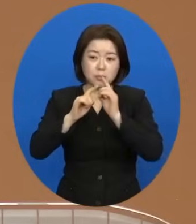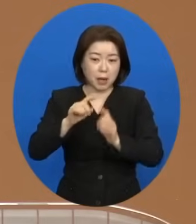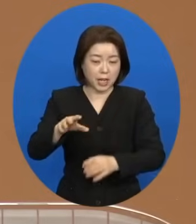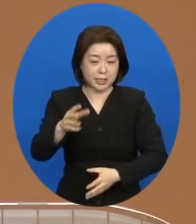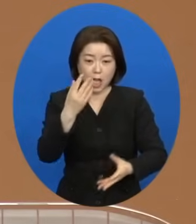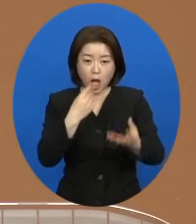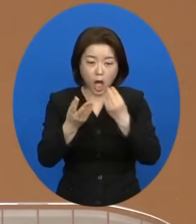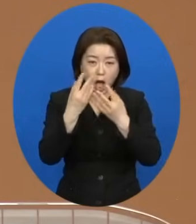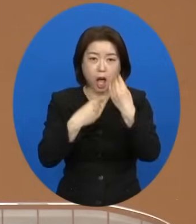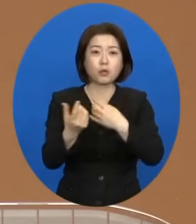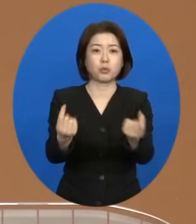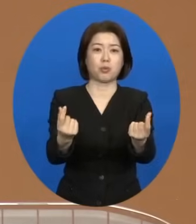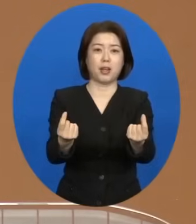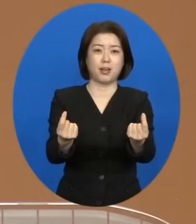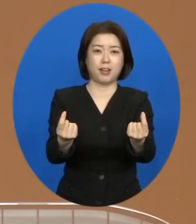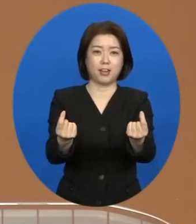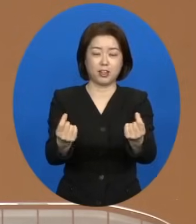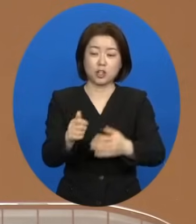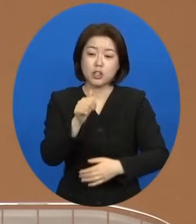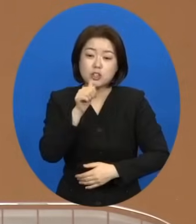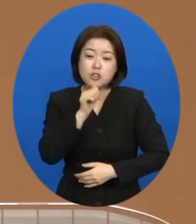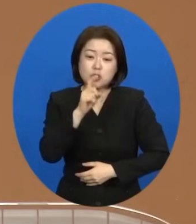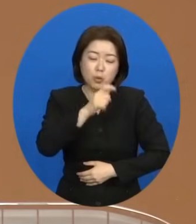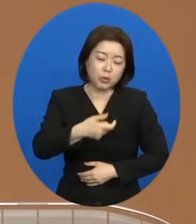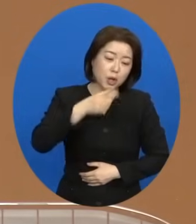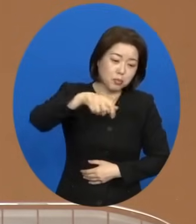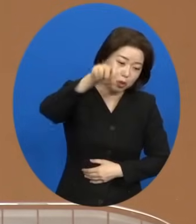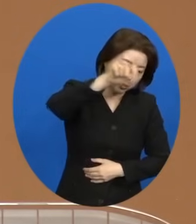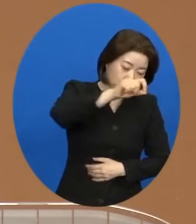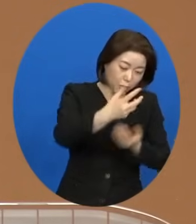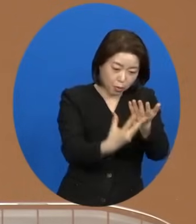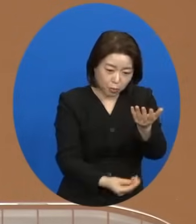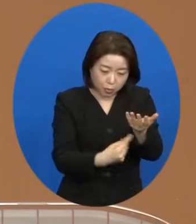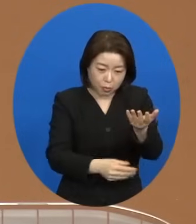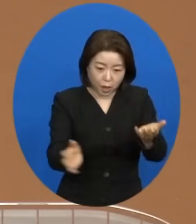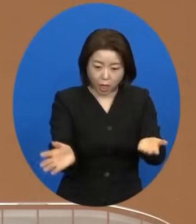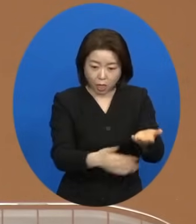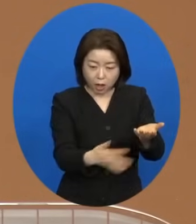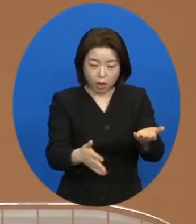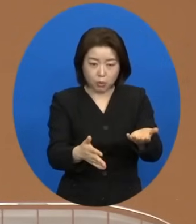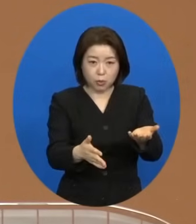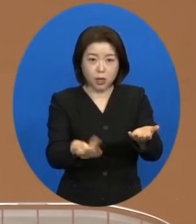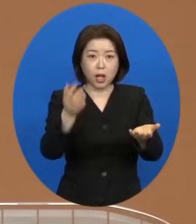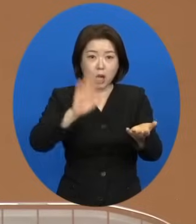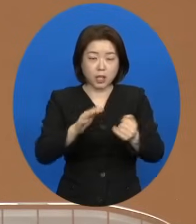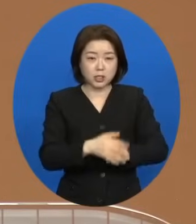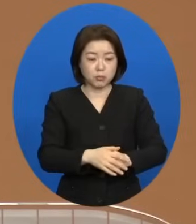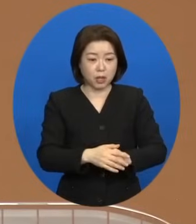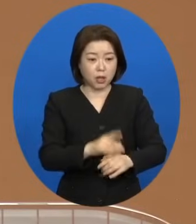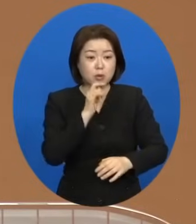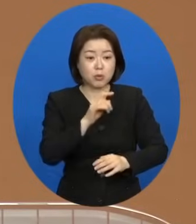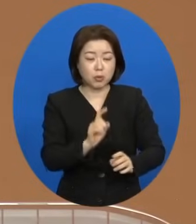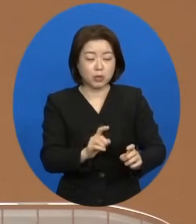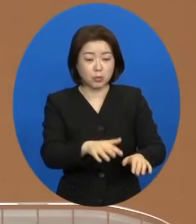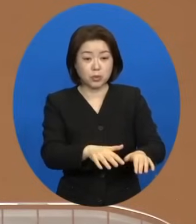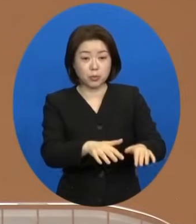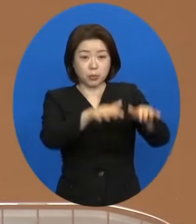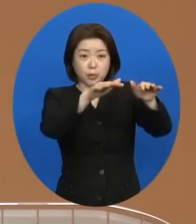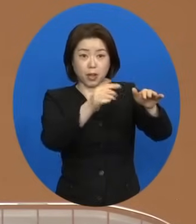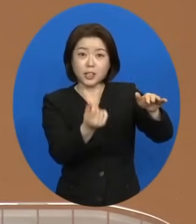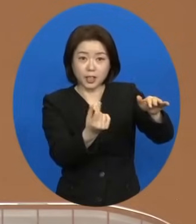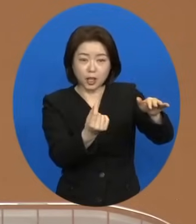먹잖아요 마치 콩나물에 물을 부으면 물이 그냥 싹 빠져나가 아무것도 남는게 없는 거 같아 근데 나무리 자라 있어요